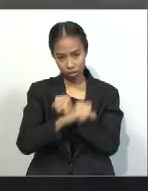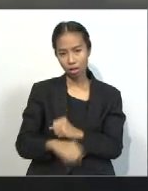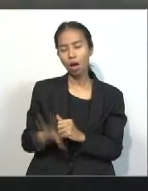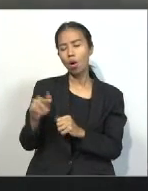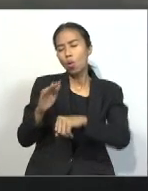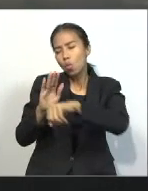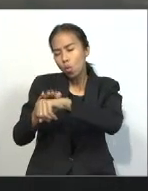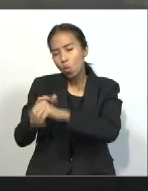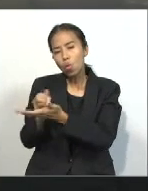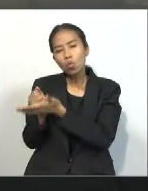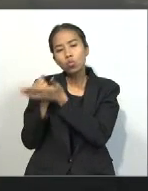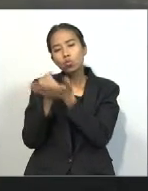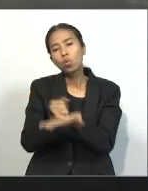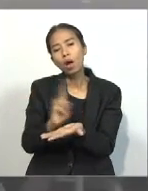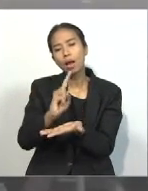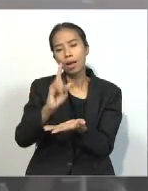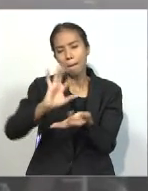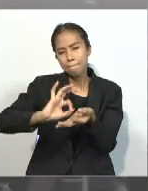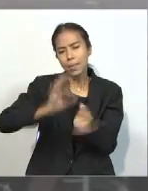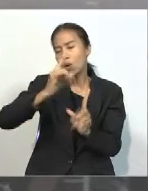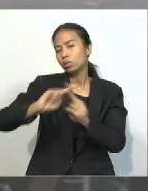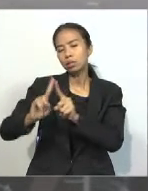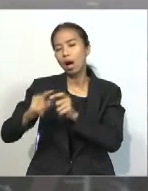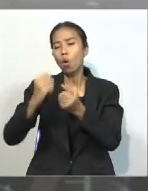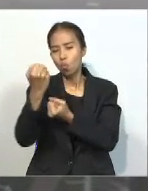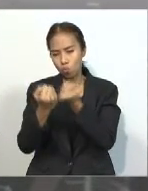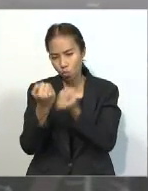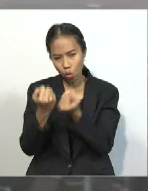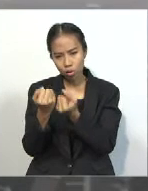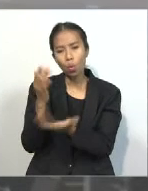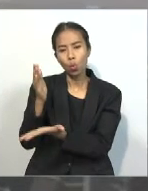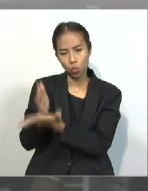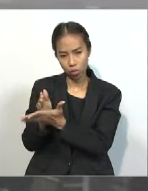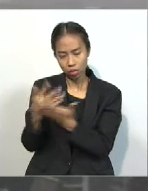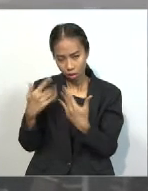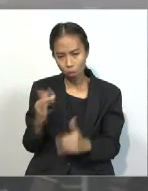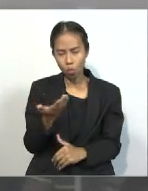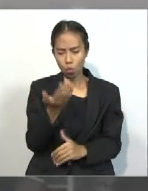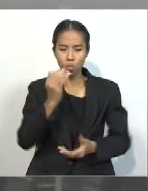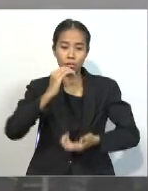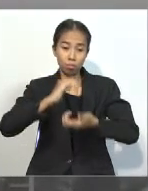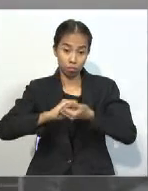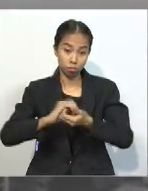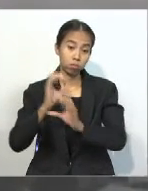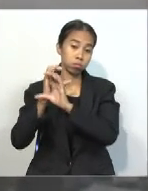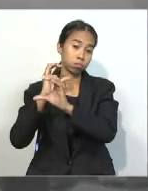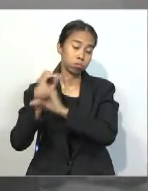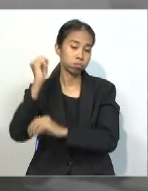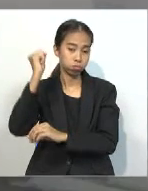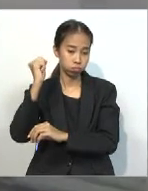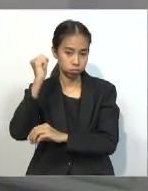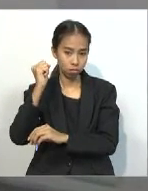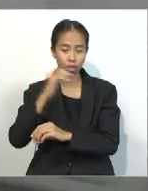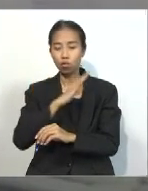ยนต์ส่วนบุคคลงดการเผาในที่โล่งทุกประเภทและขอความร่วมมือผู้ประกอบการรถโดยสารและรถขนส่งงด